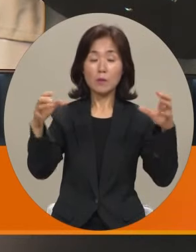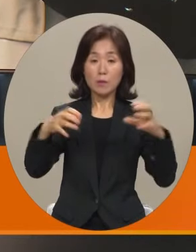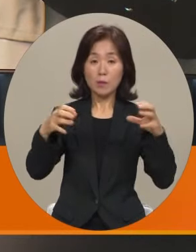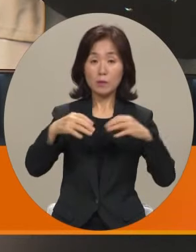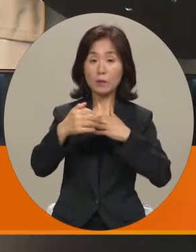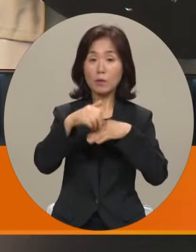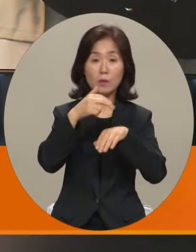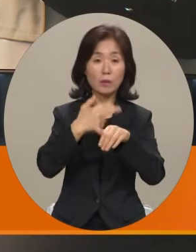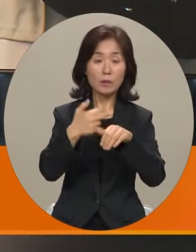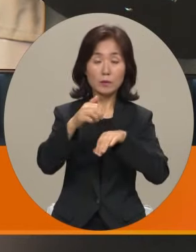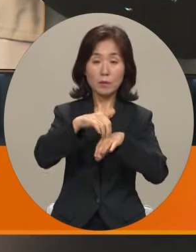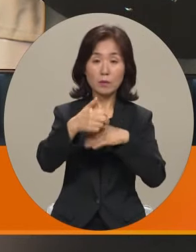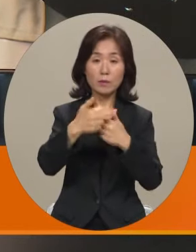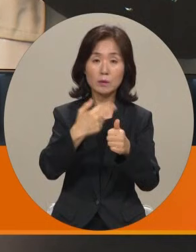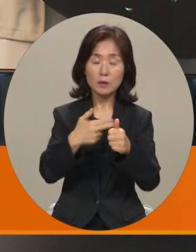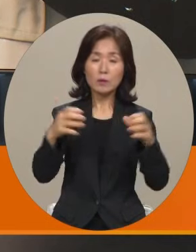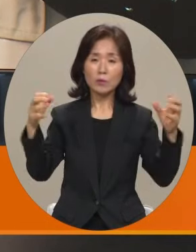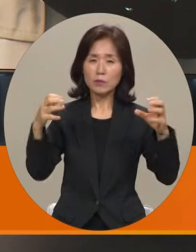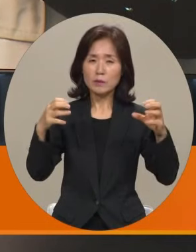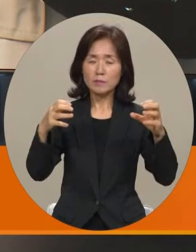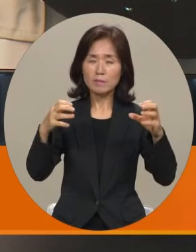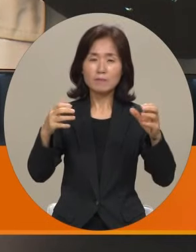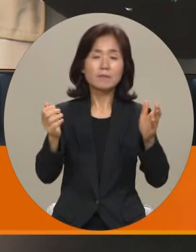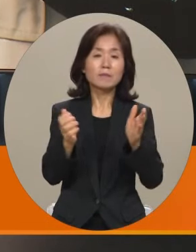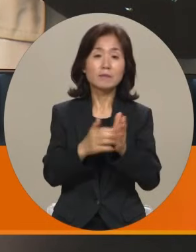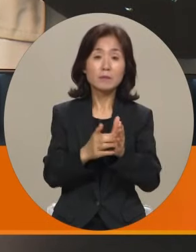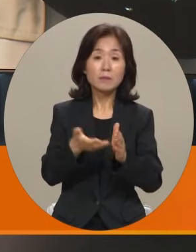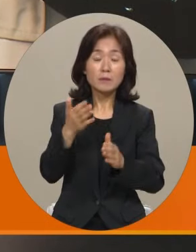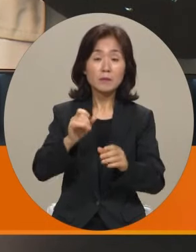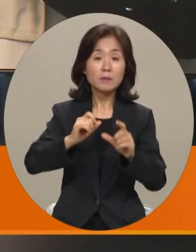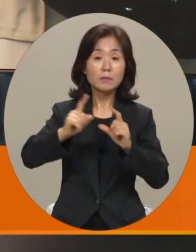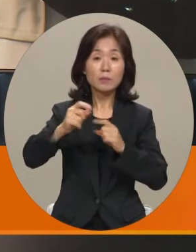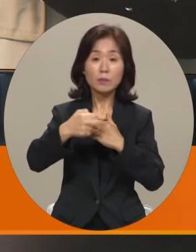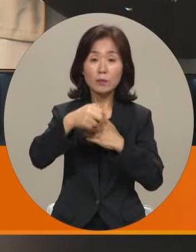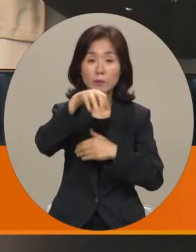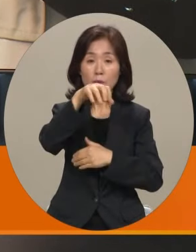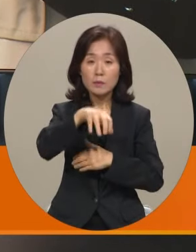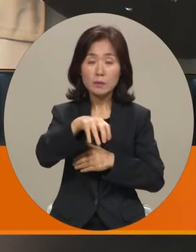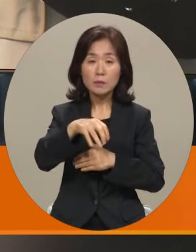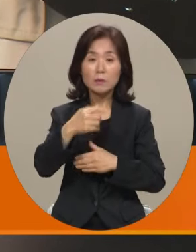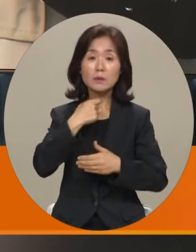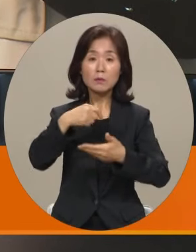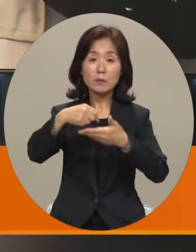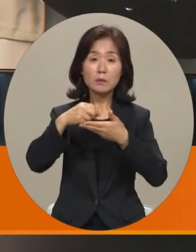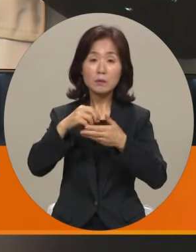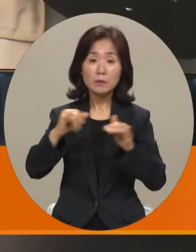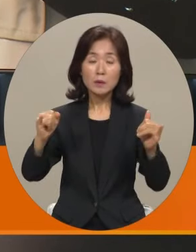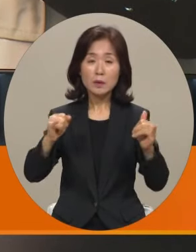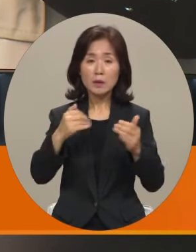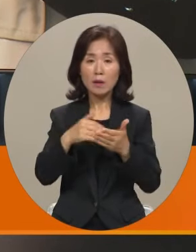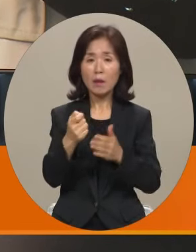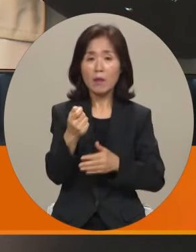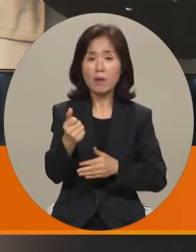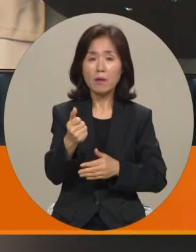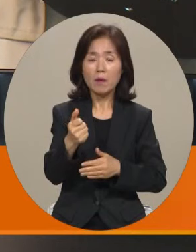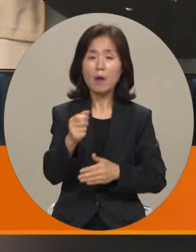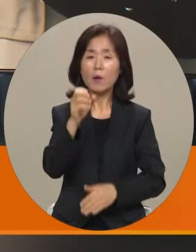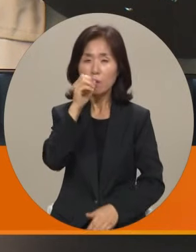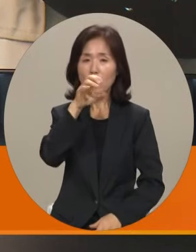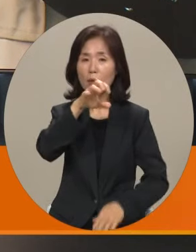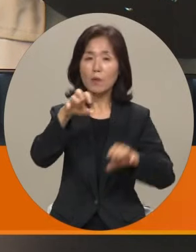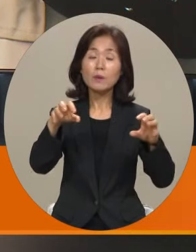마무리됐습니다 그런데 대다수 병원에서 지원자가 극소수에 불과했고 아예 없는 곳까지